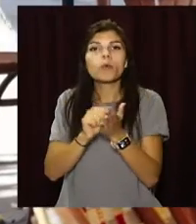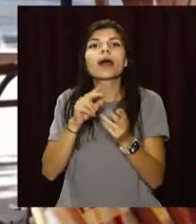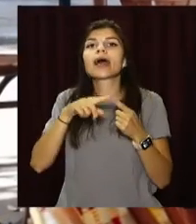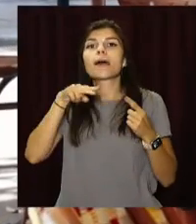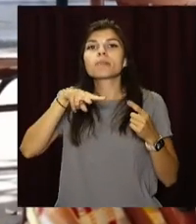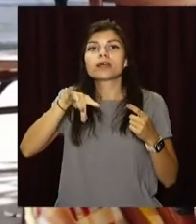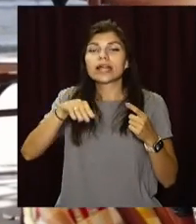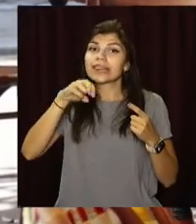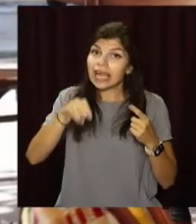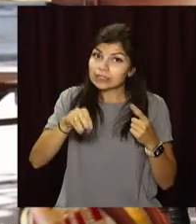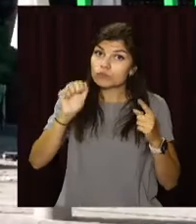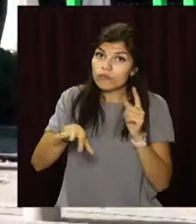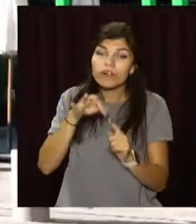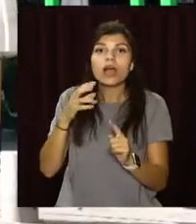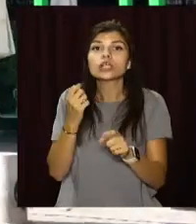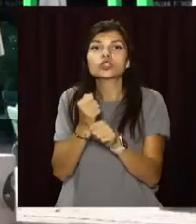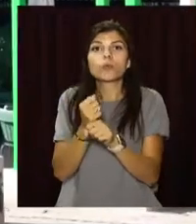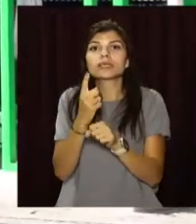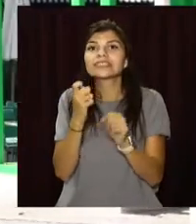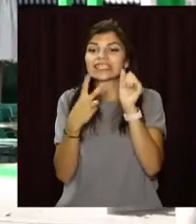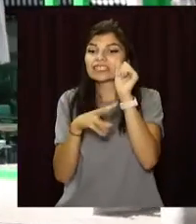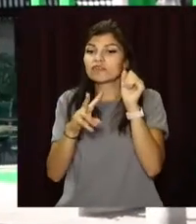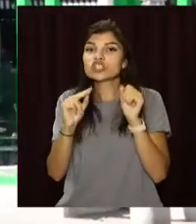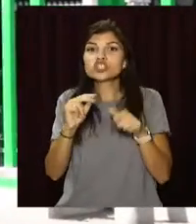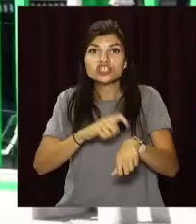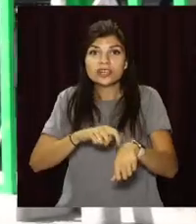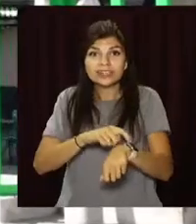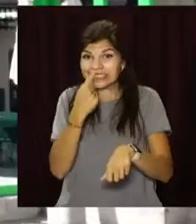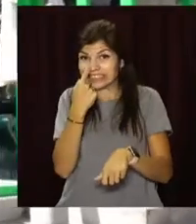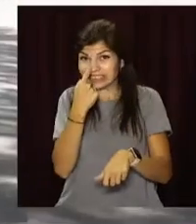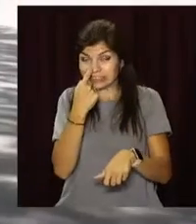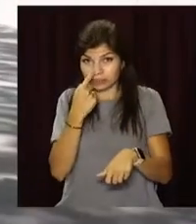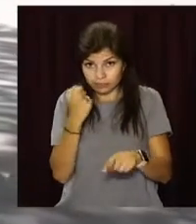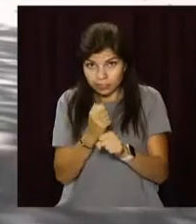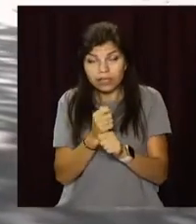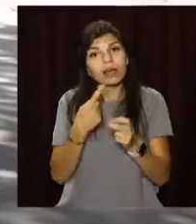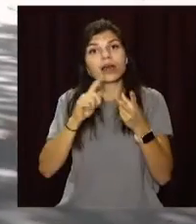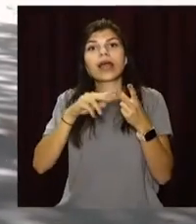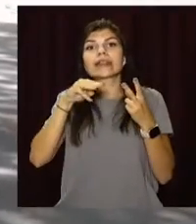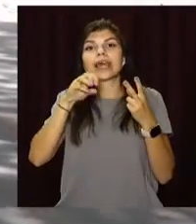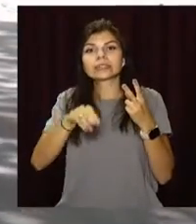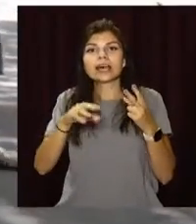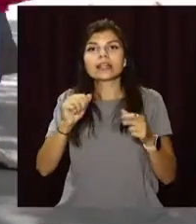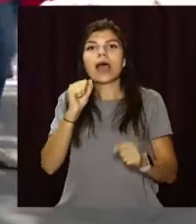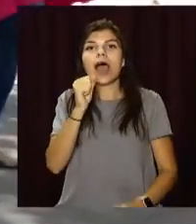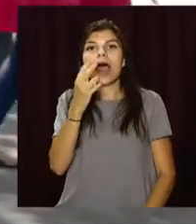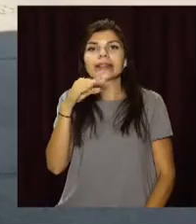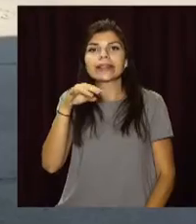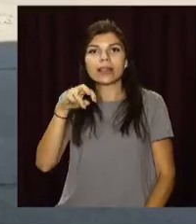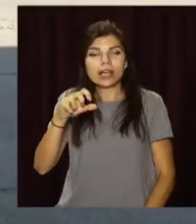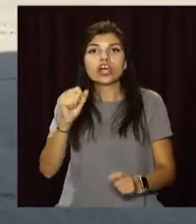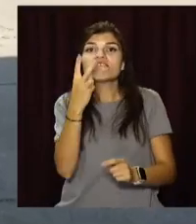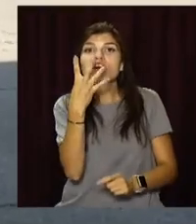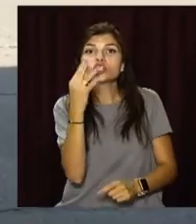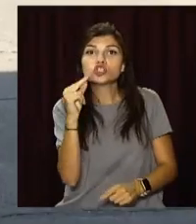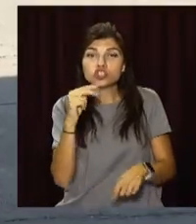Негативний ПЛР-тест, зроблений не більше, ніж за 72 години до в'їзду. Тест на антитіла, зроблений за 24 години